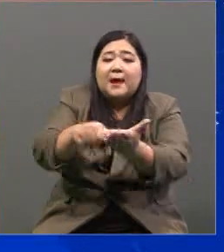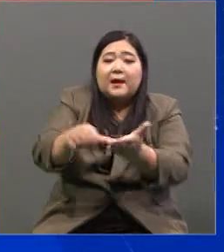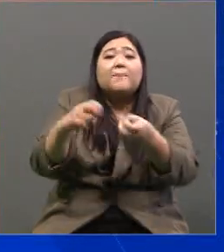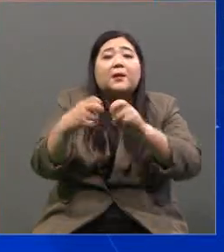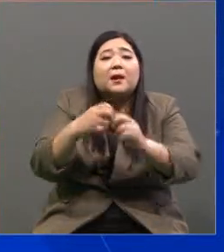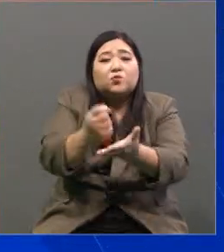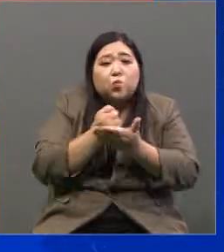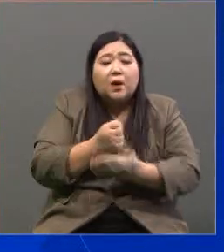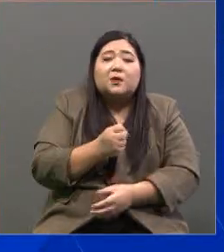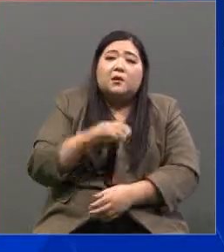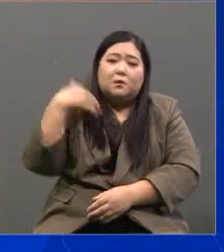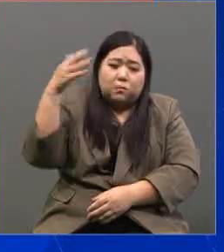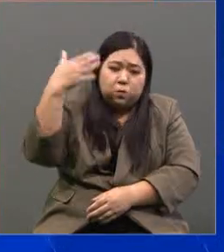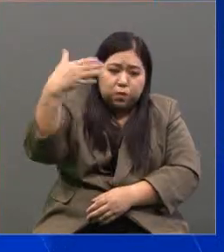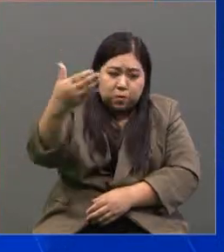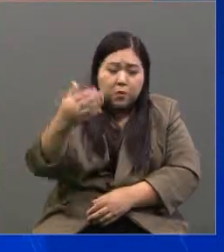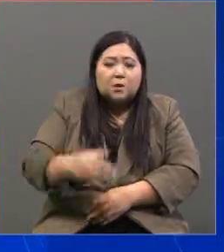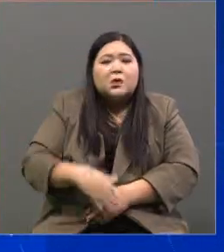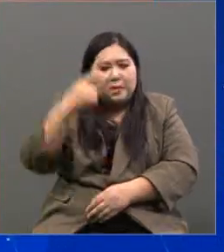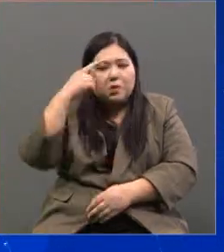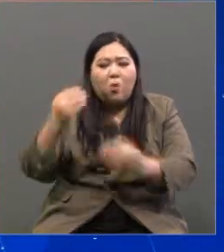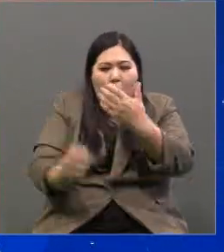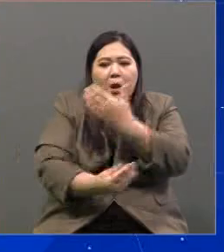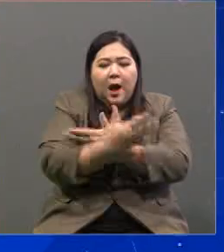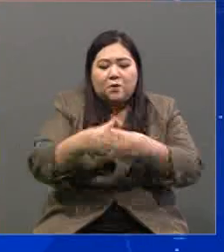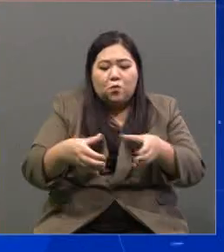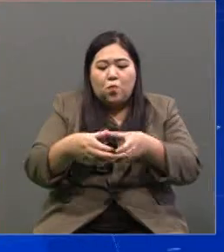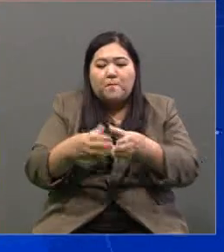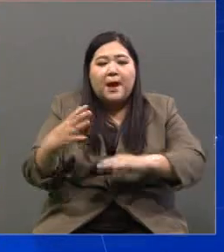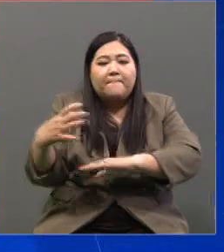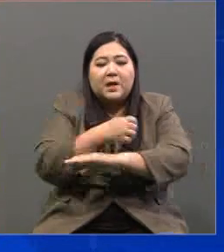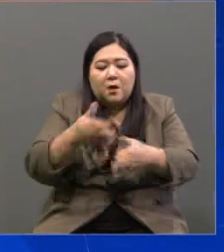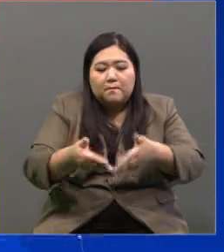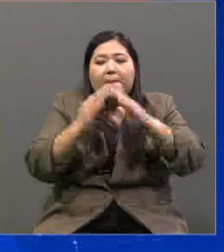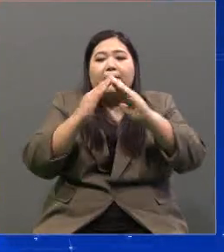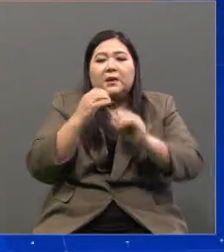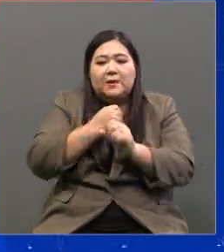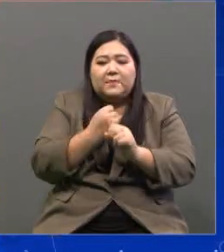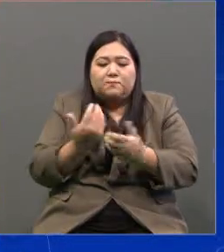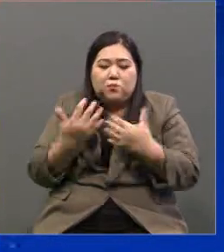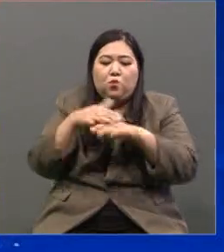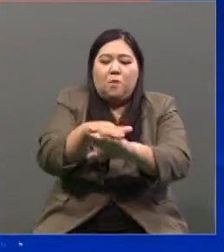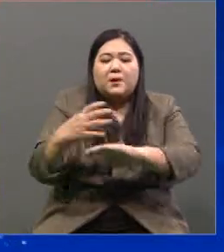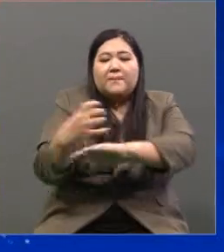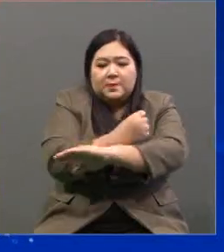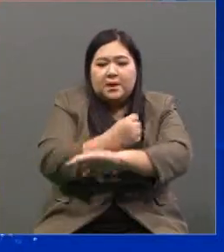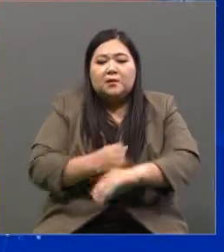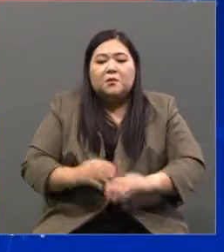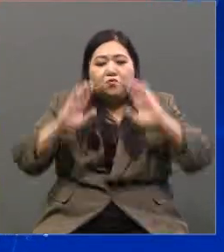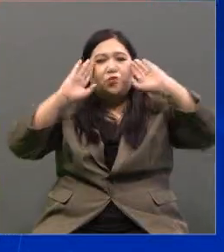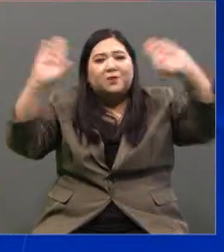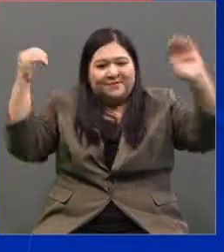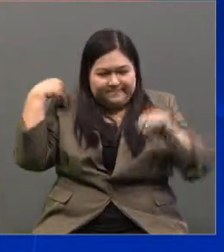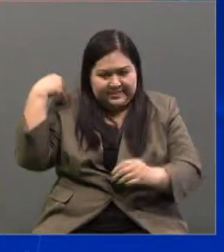าแต่ว่าเมื่อเวลาผ่านไปได้ก็มีโอกาสก่อตั้งพรรคการเมืองค่ะแล้วก็ร่วมทำงานทางการเมืองทำให้ได้รับประสบการณ์